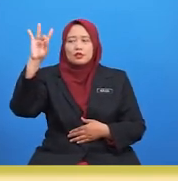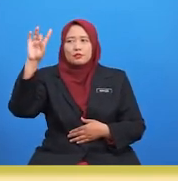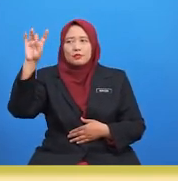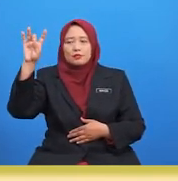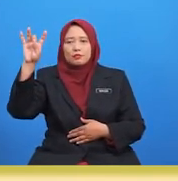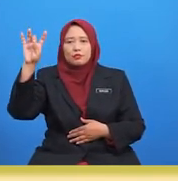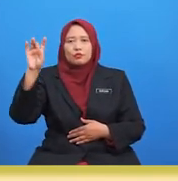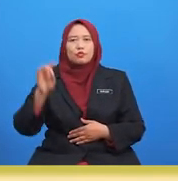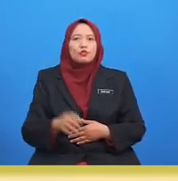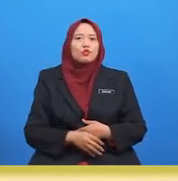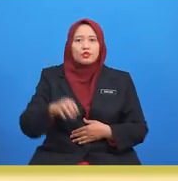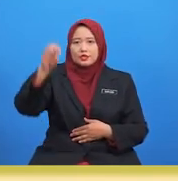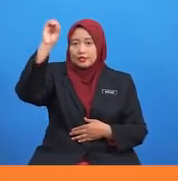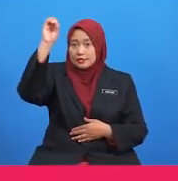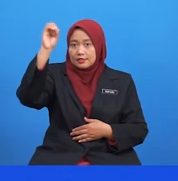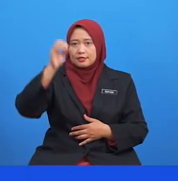lihat selepas ini.